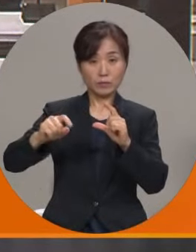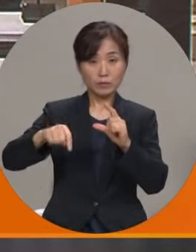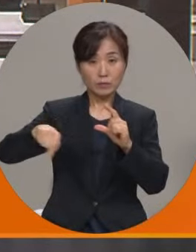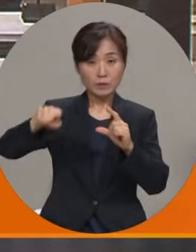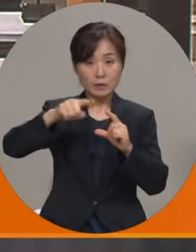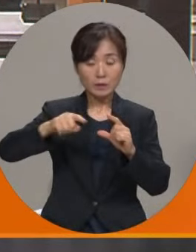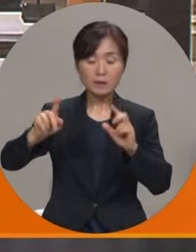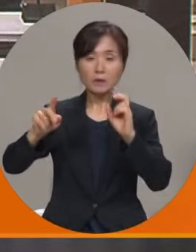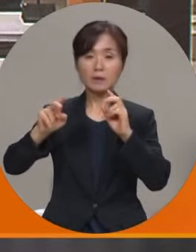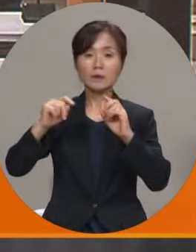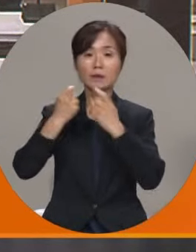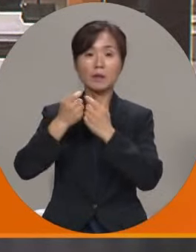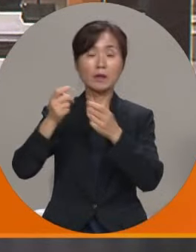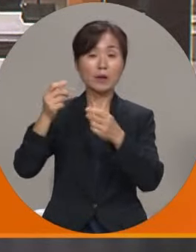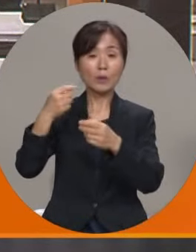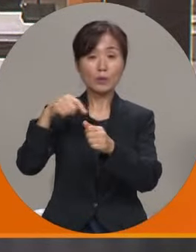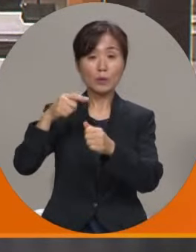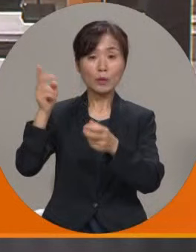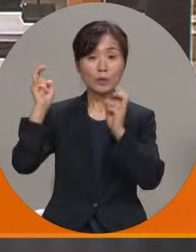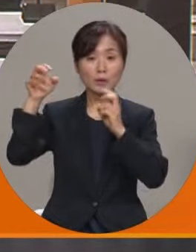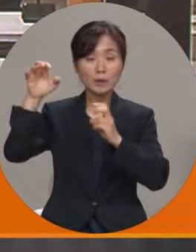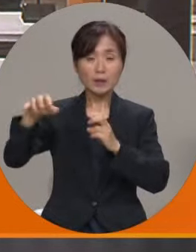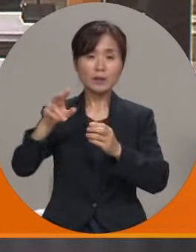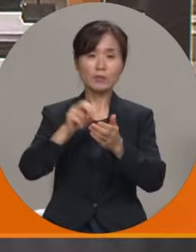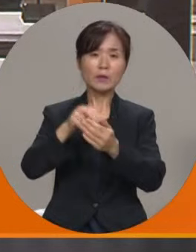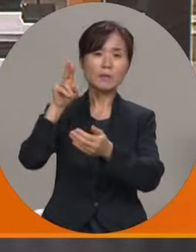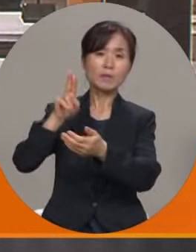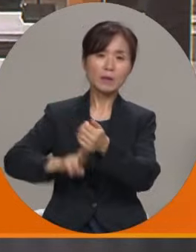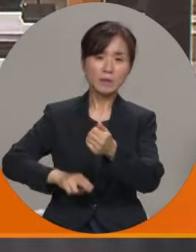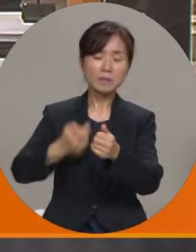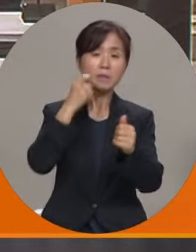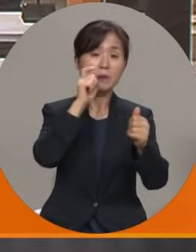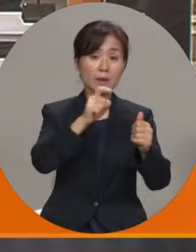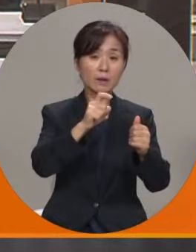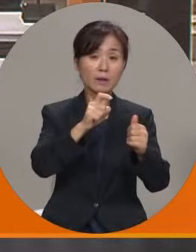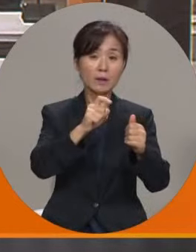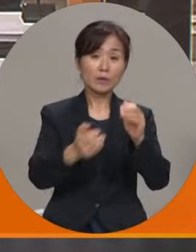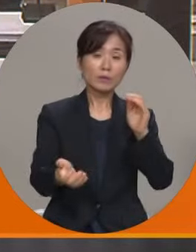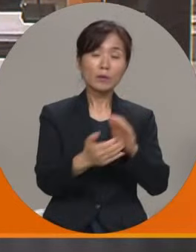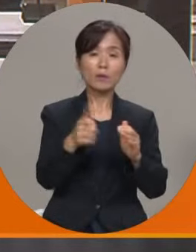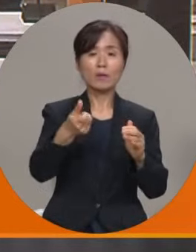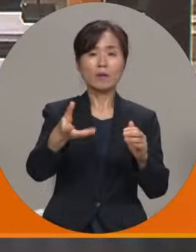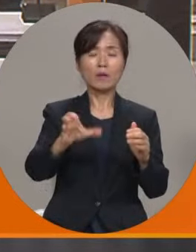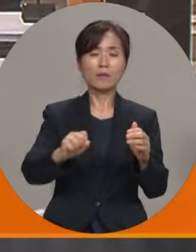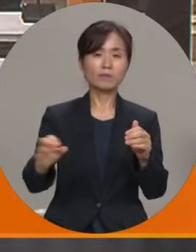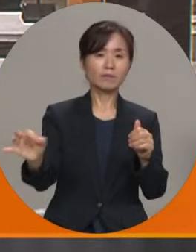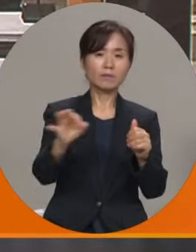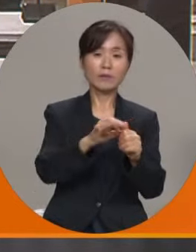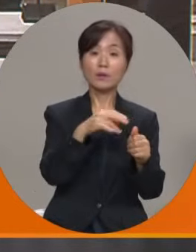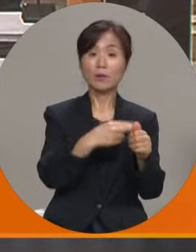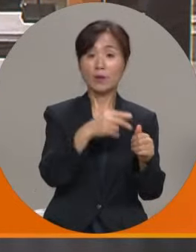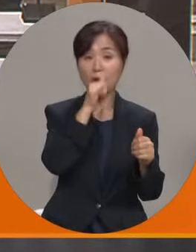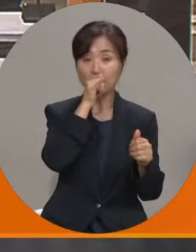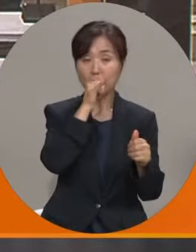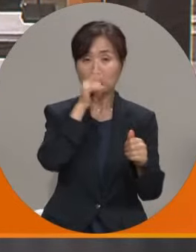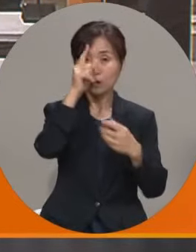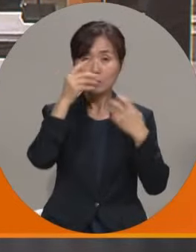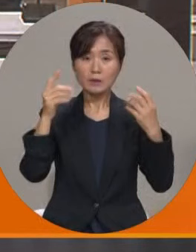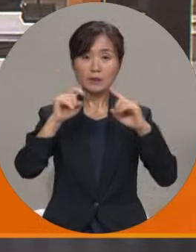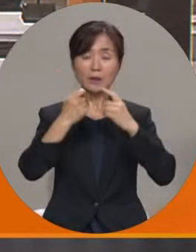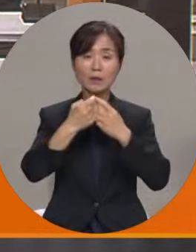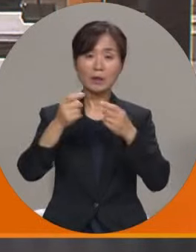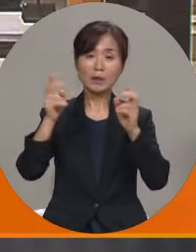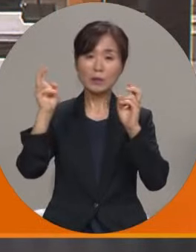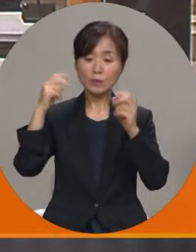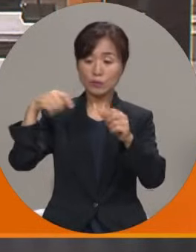사실이 드러났습니다 많게는 5억 가까이 받은 교사도 있었는데요 정부는 사교육업체와 문항을